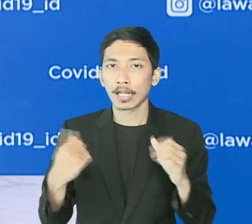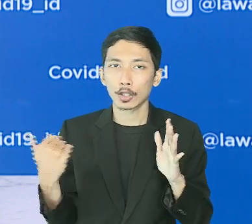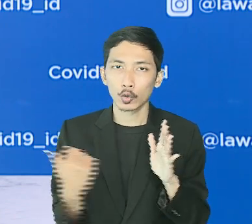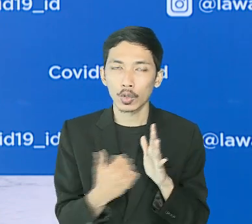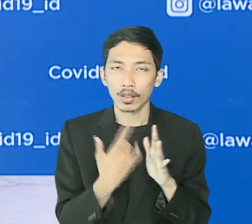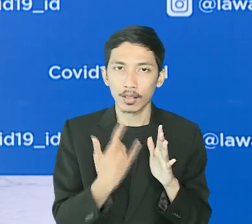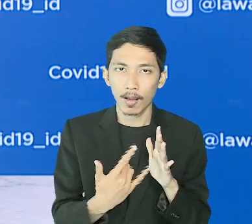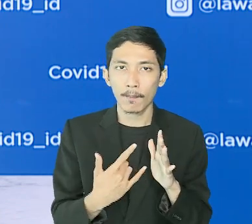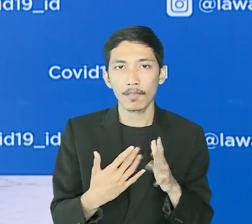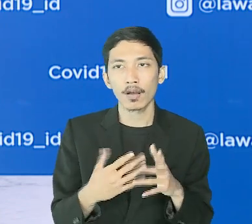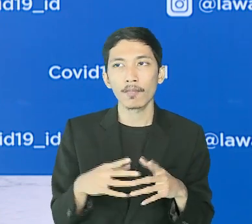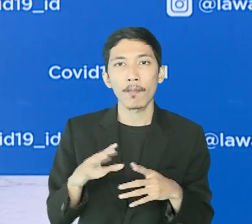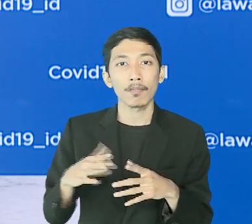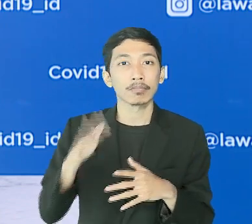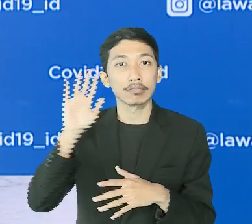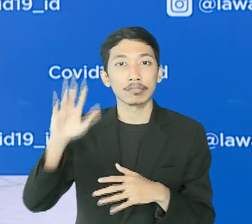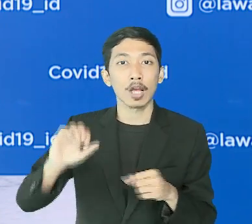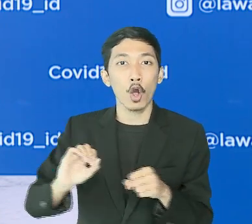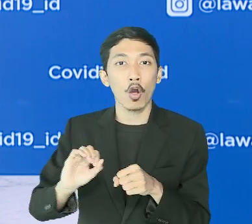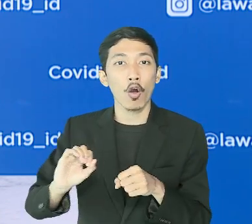tahun depan.